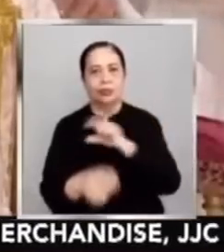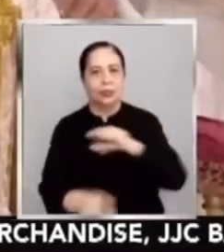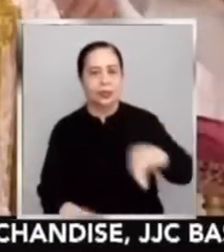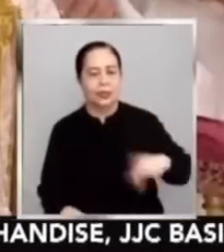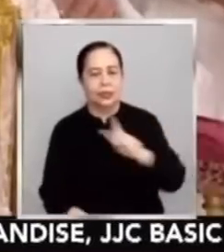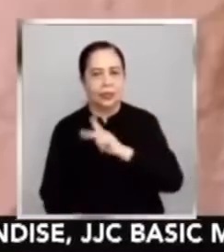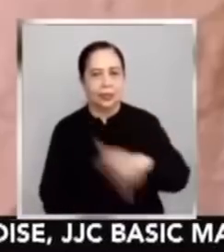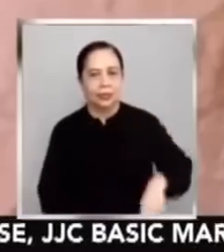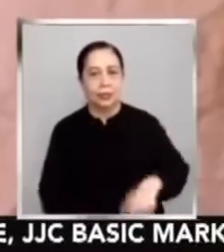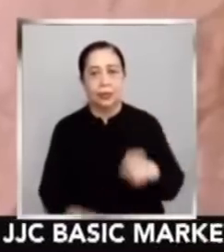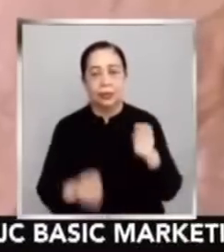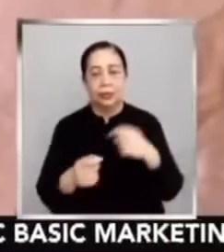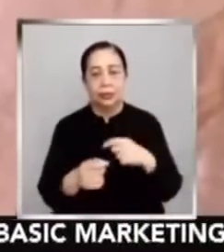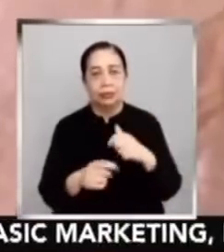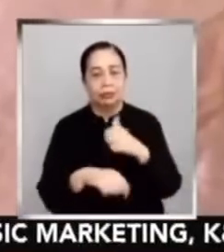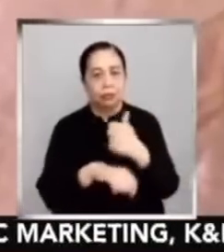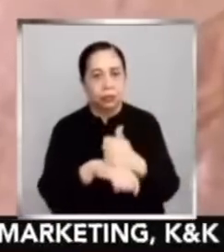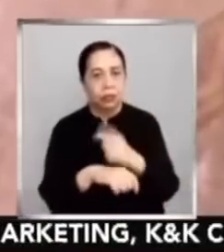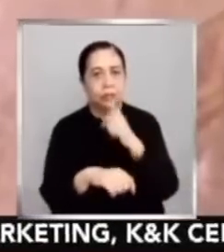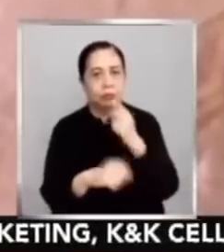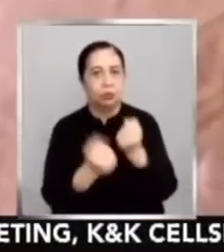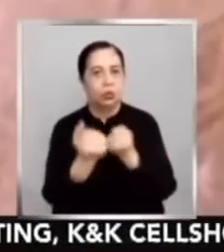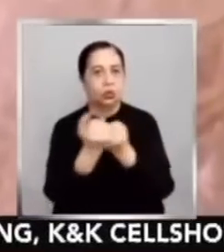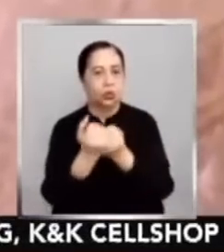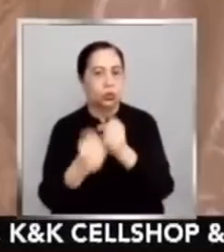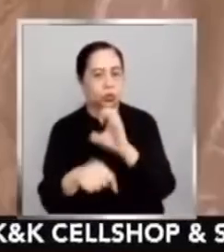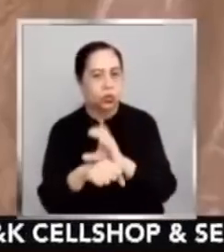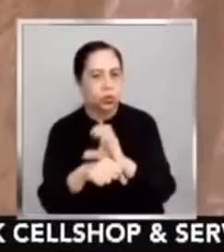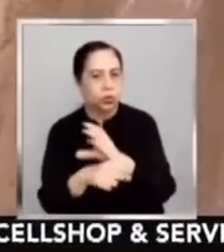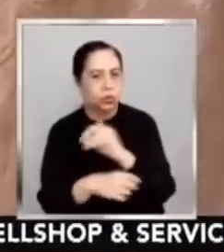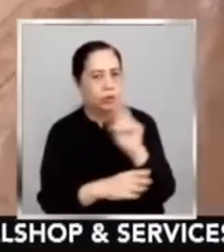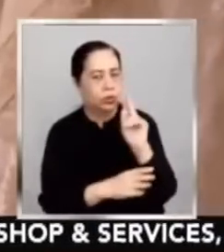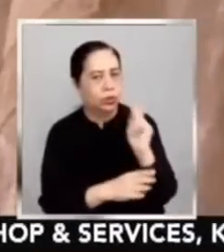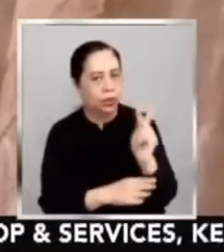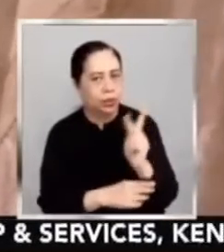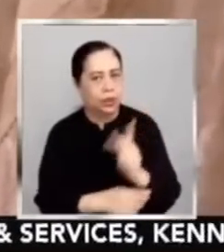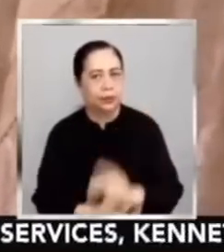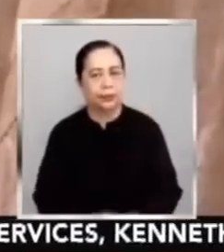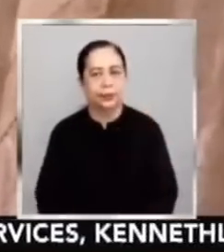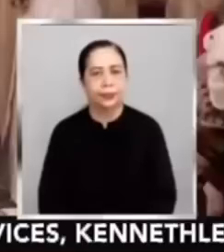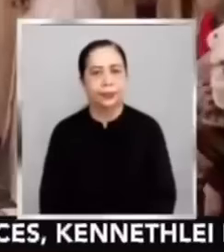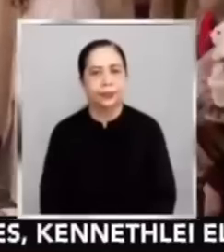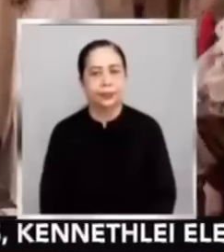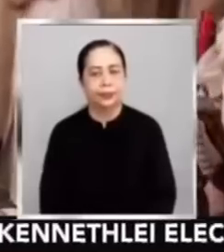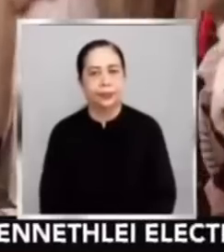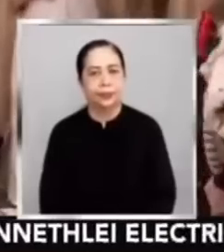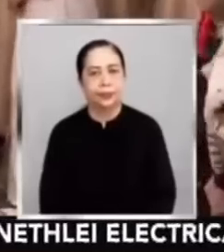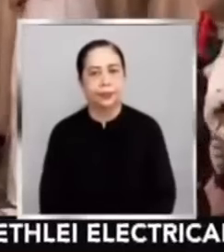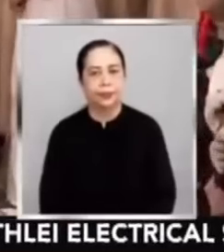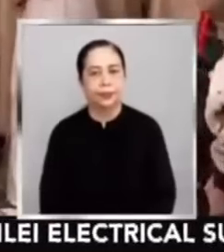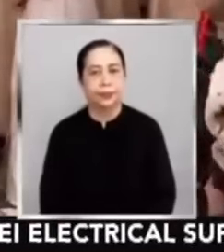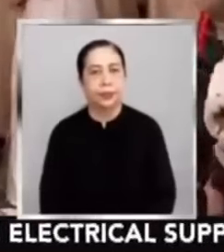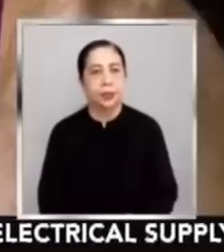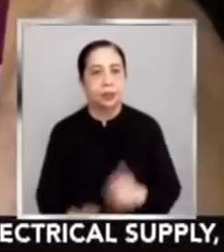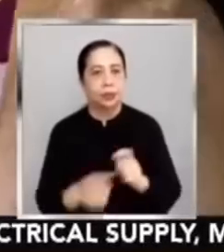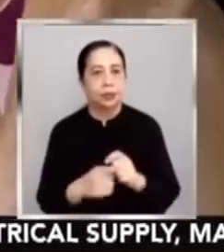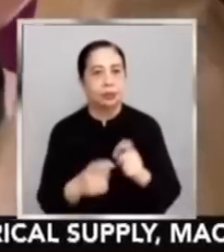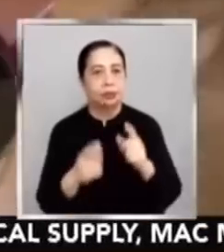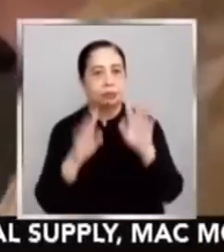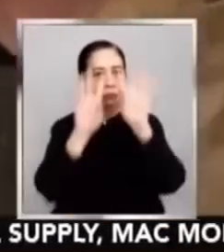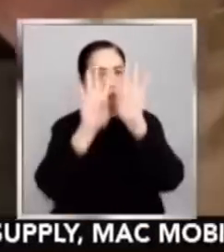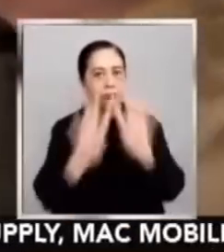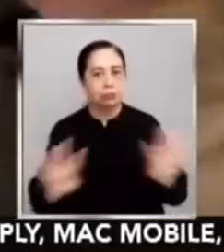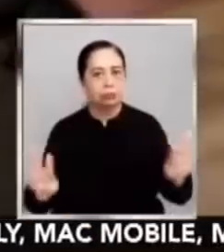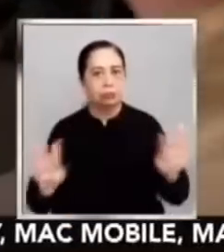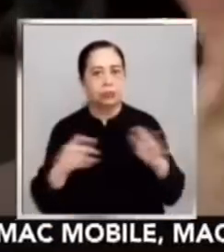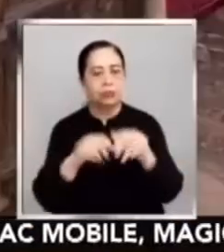Charles na itataguyod ang simbahan at ang United Kingdom. So help me God. Sa likod ng mga tabing, inanoint o